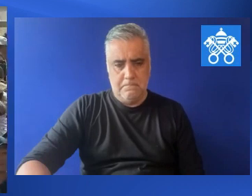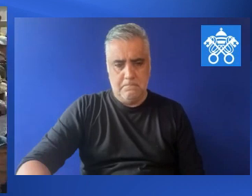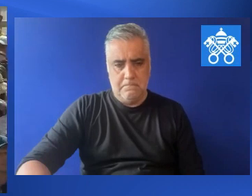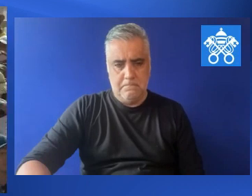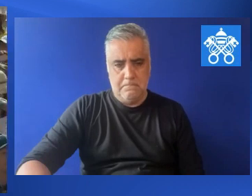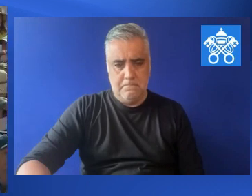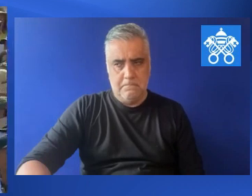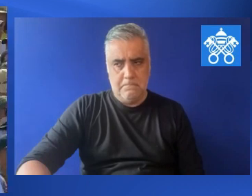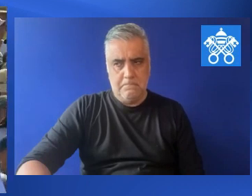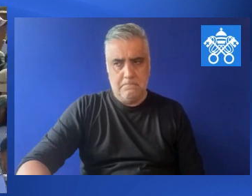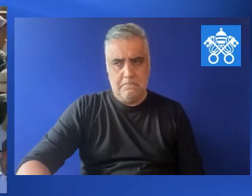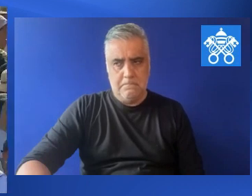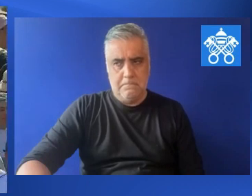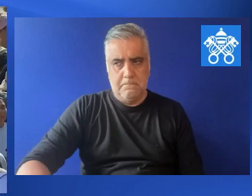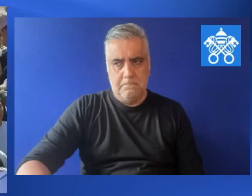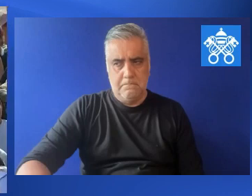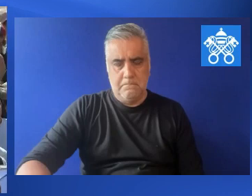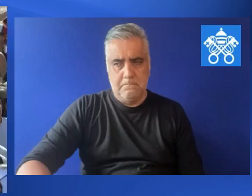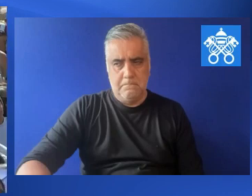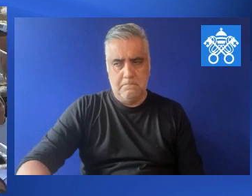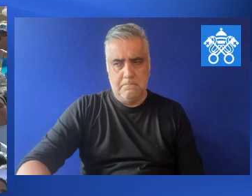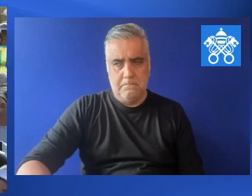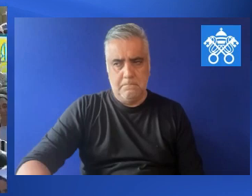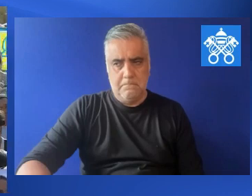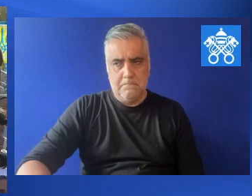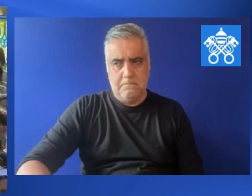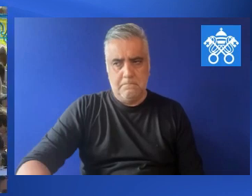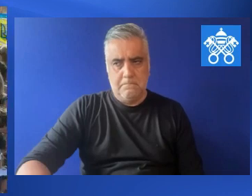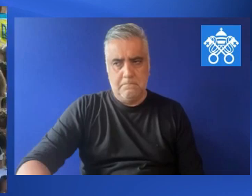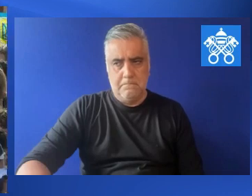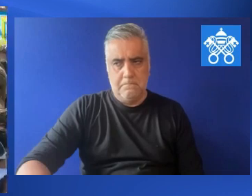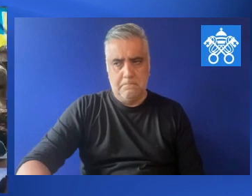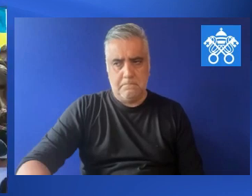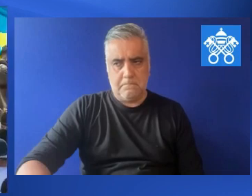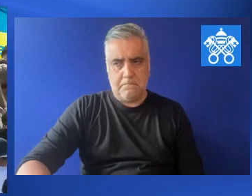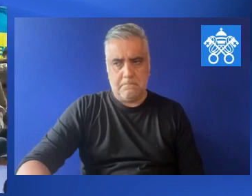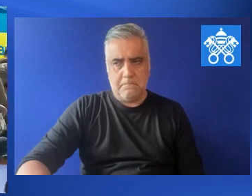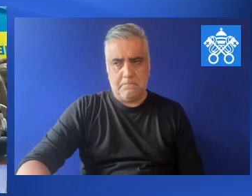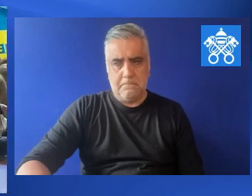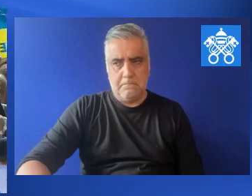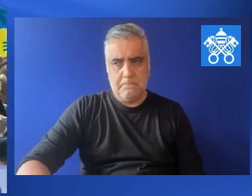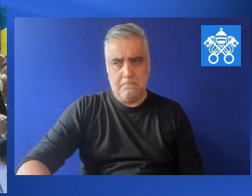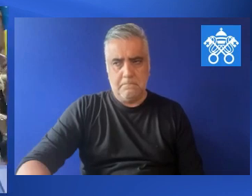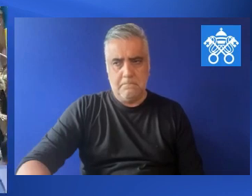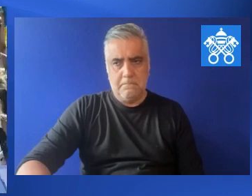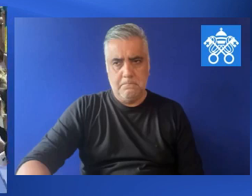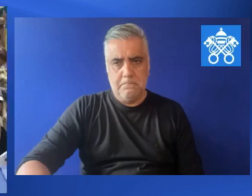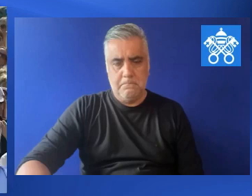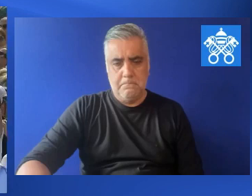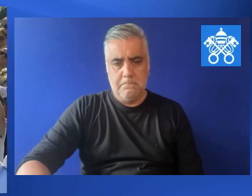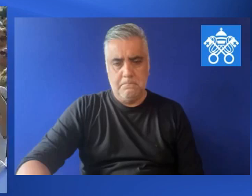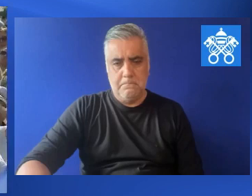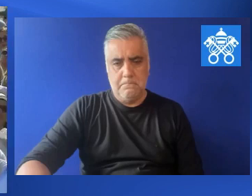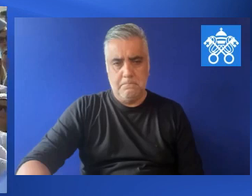verkünden wollte, sondern durch ein in der Gegenwart Gottes verwandeltes Leben. In einer